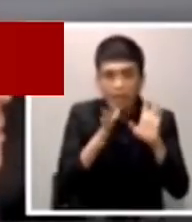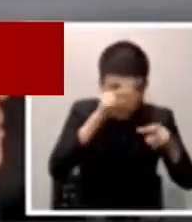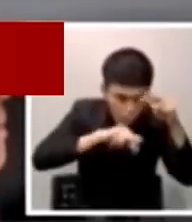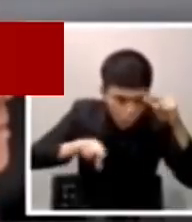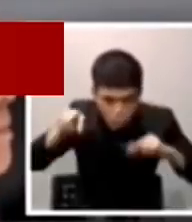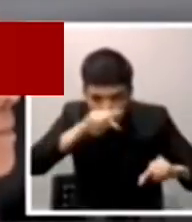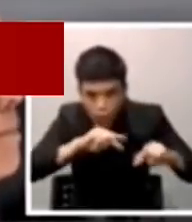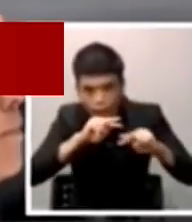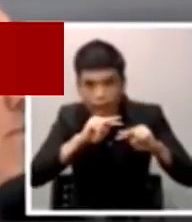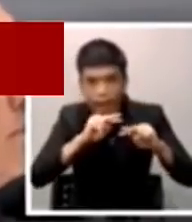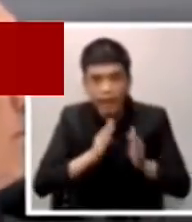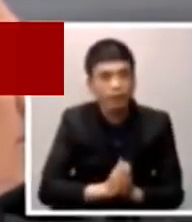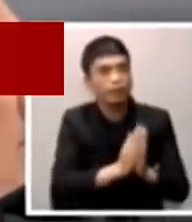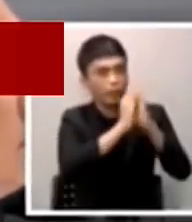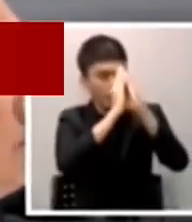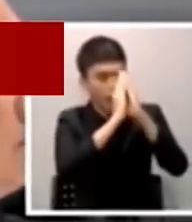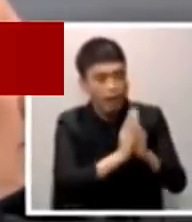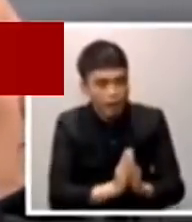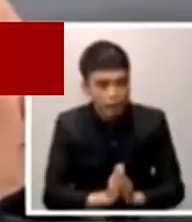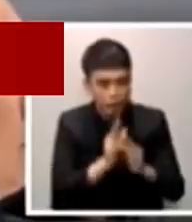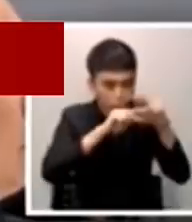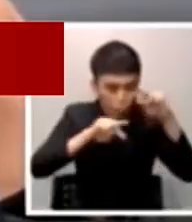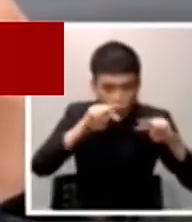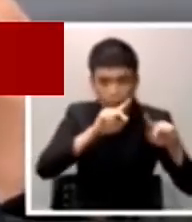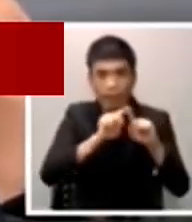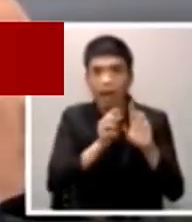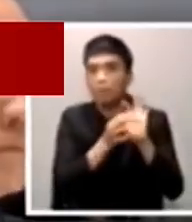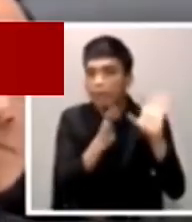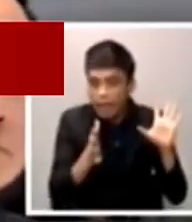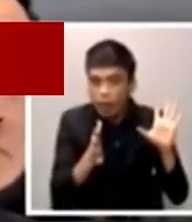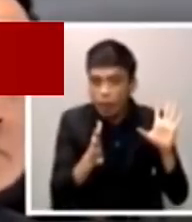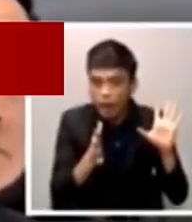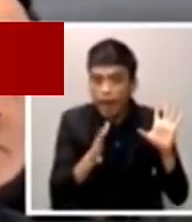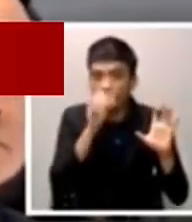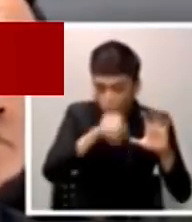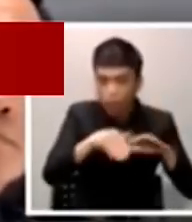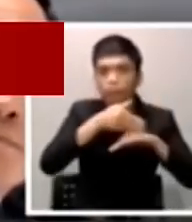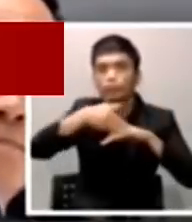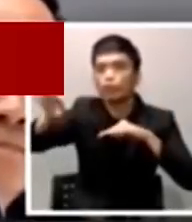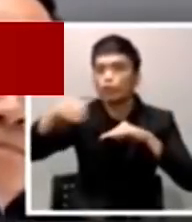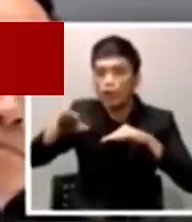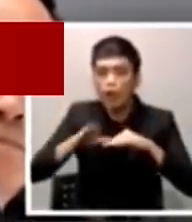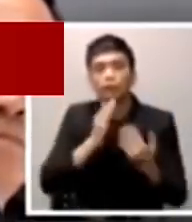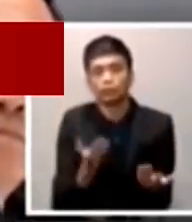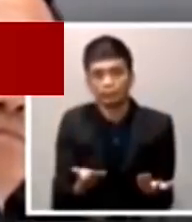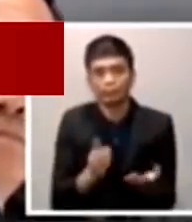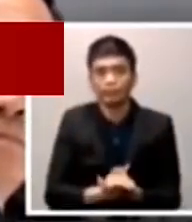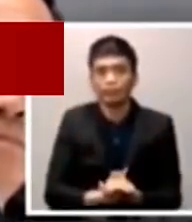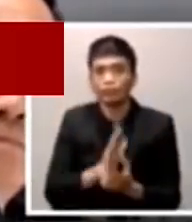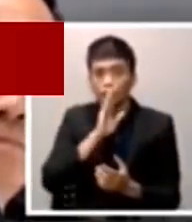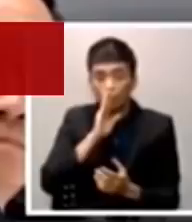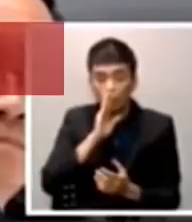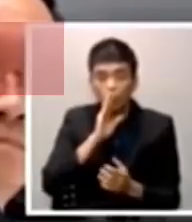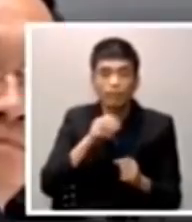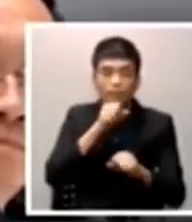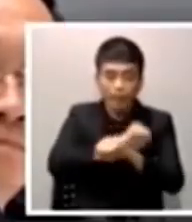าถวายรักษาความปลอดภัยนะครับแล้วก็เป็นสถานที่ที่ไม่เกี่ยวข้องกับ